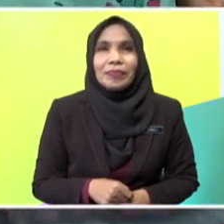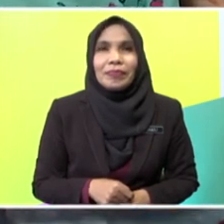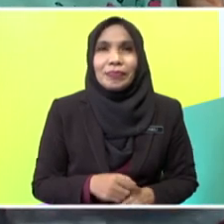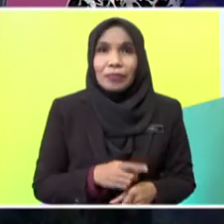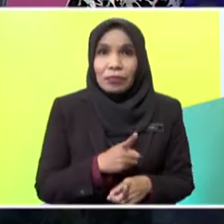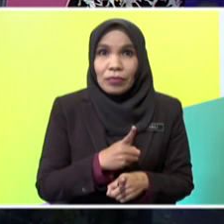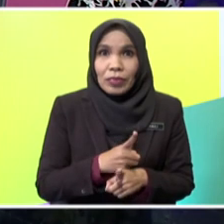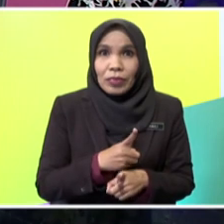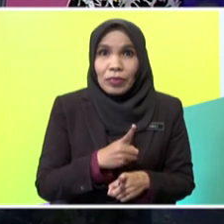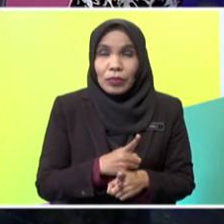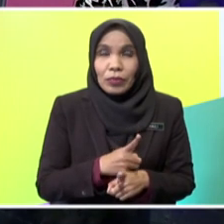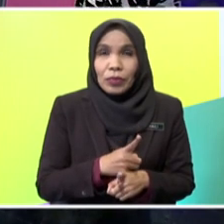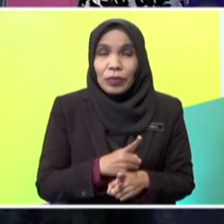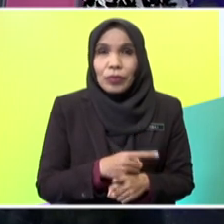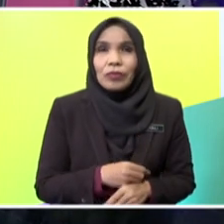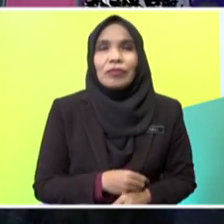Betul-betul